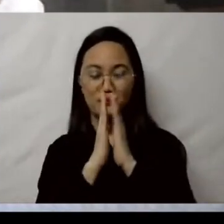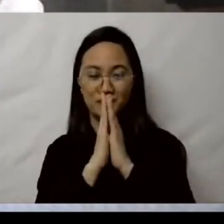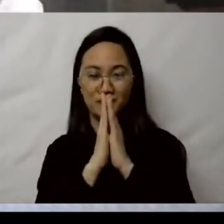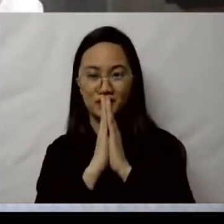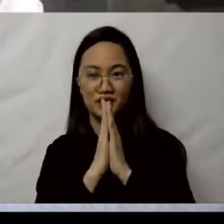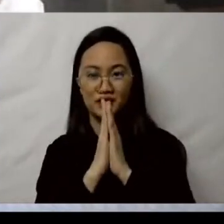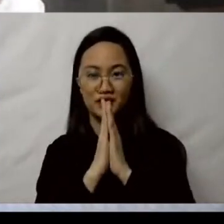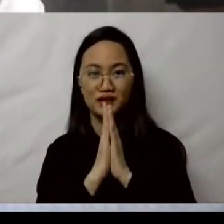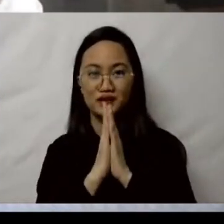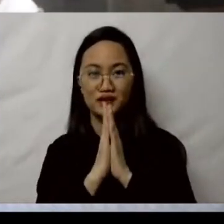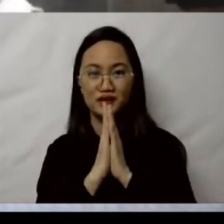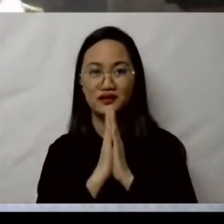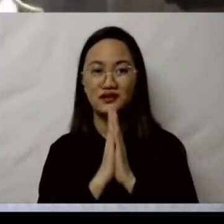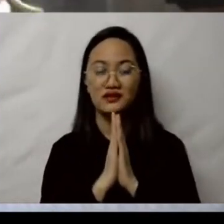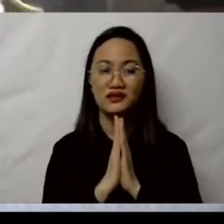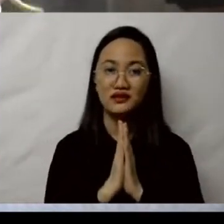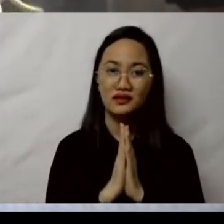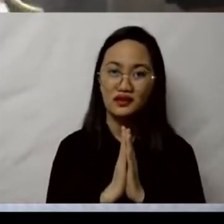amen,